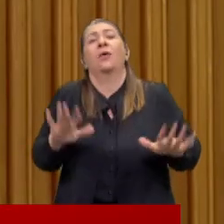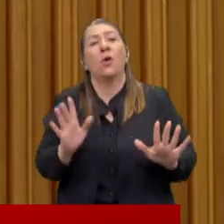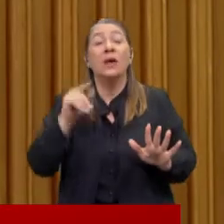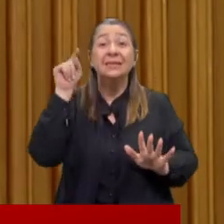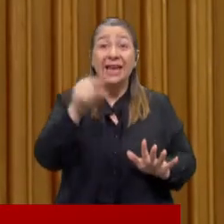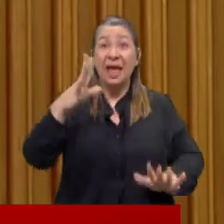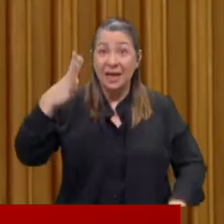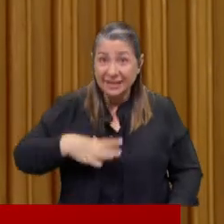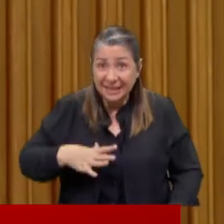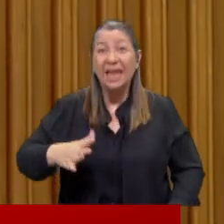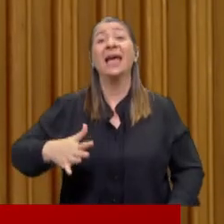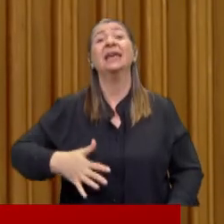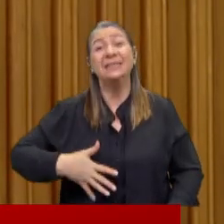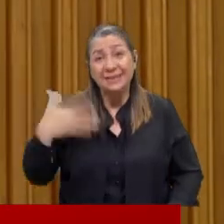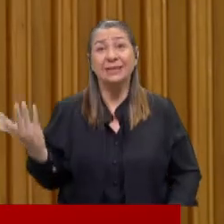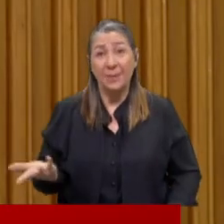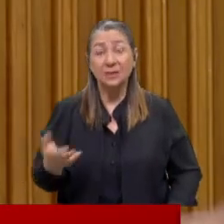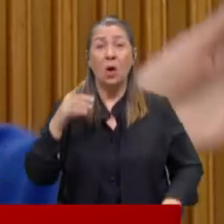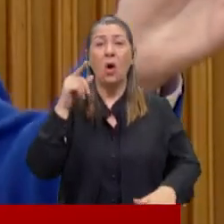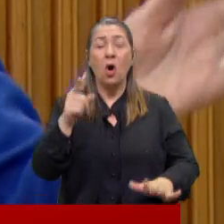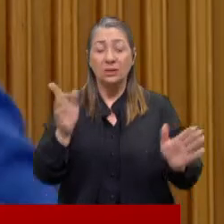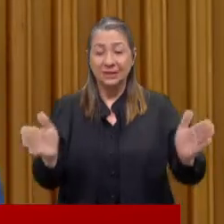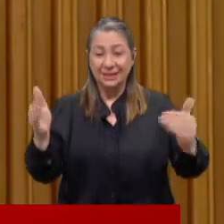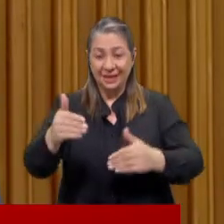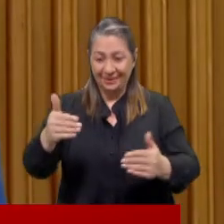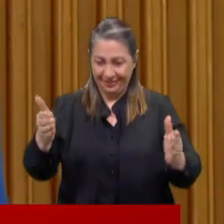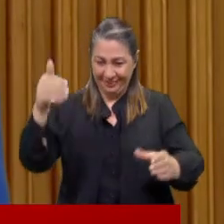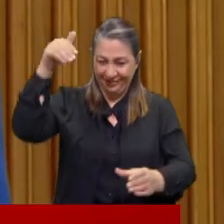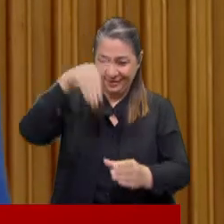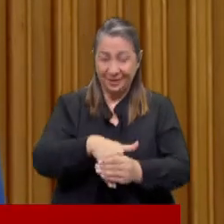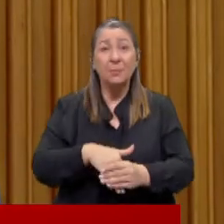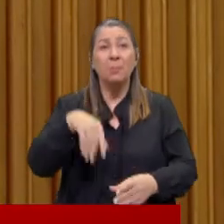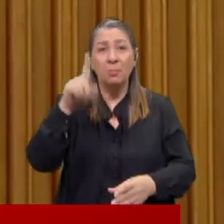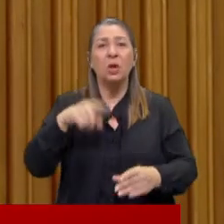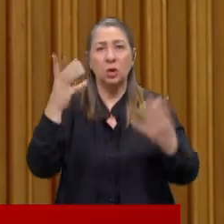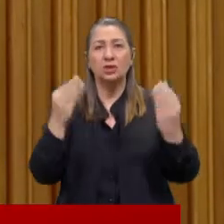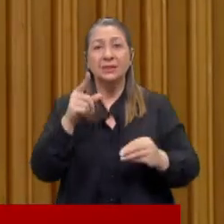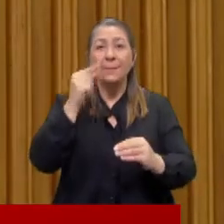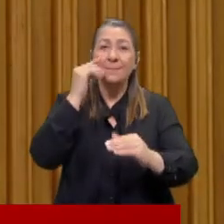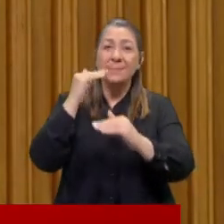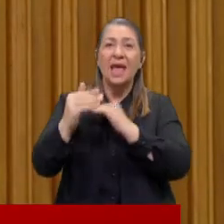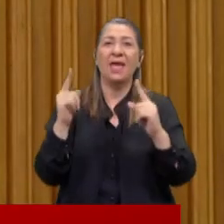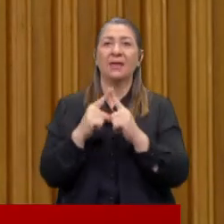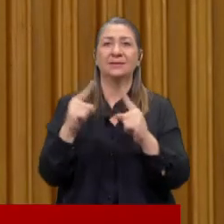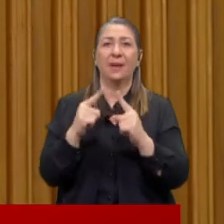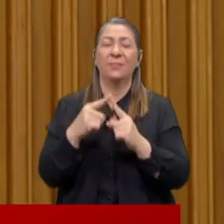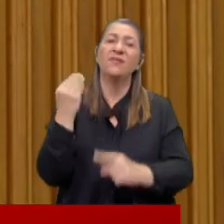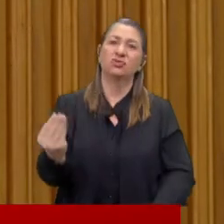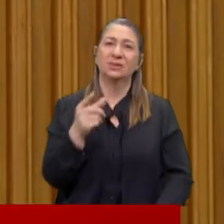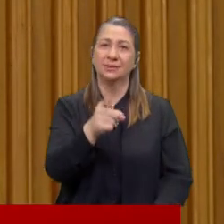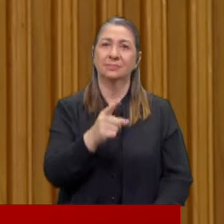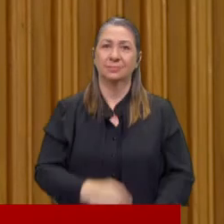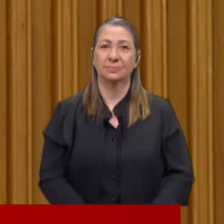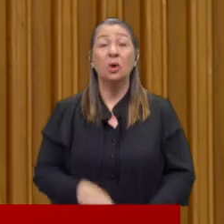Sen istesen de istemesen de o sandık elbet bir gün gelecek ve sen milletimize hesabını